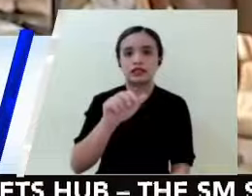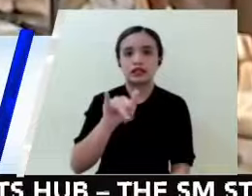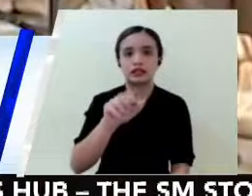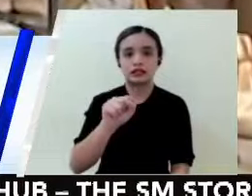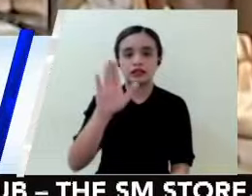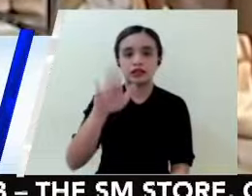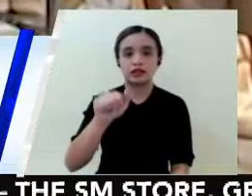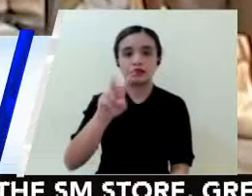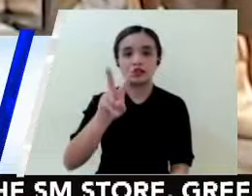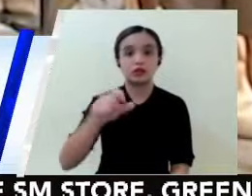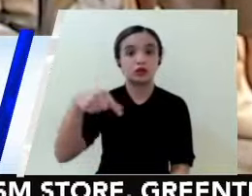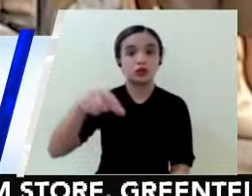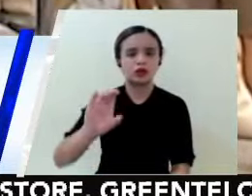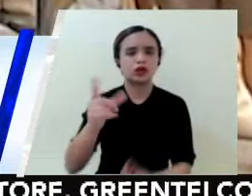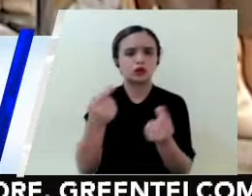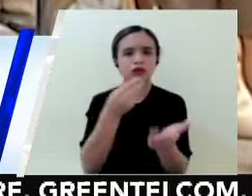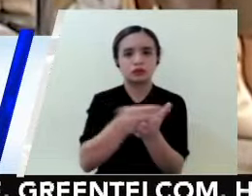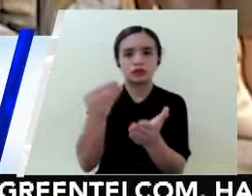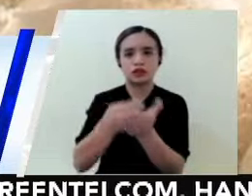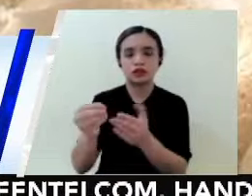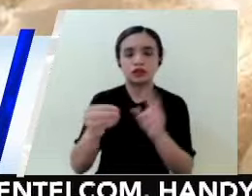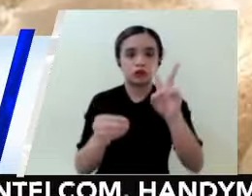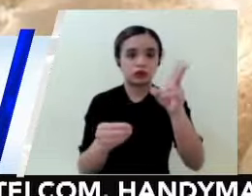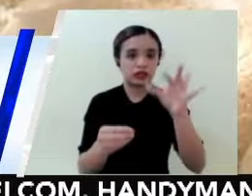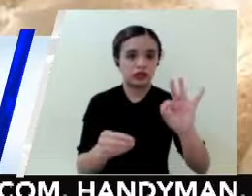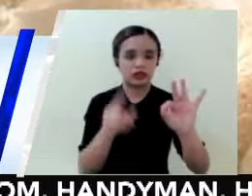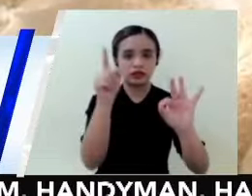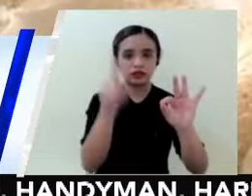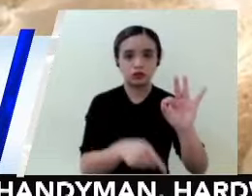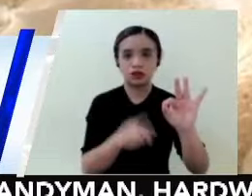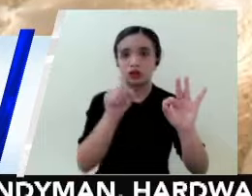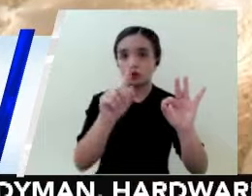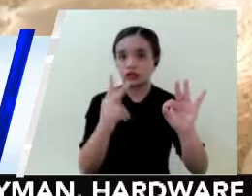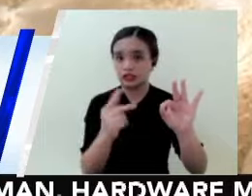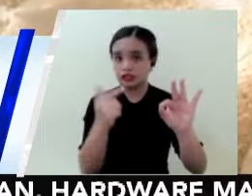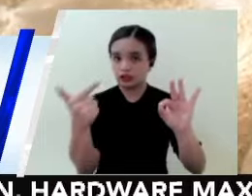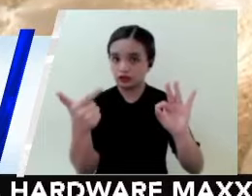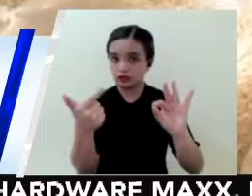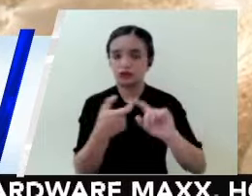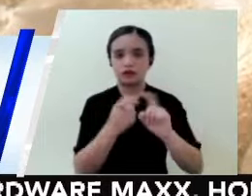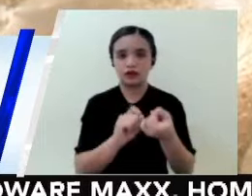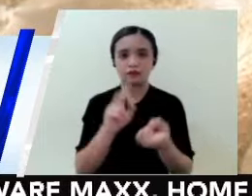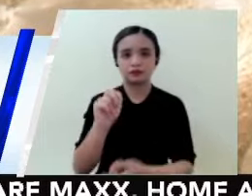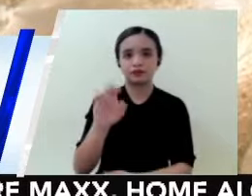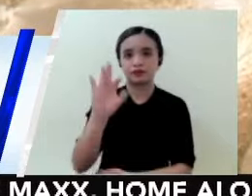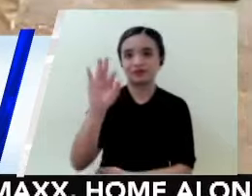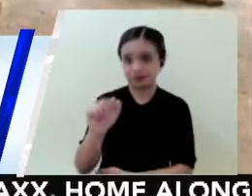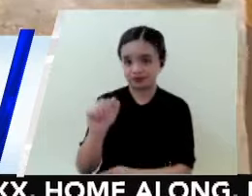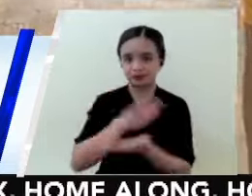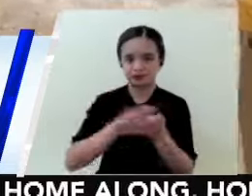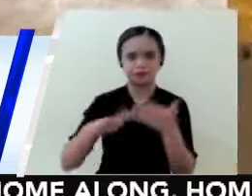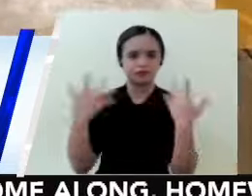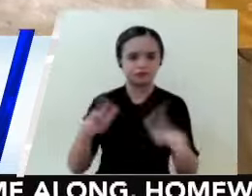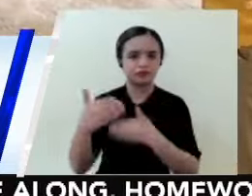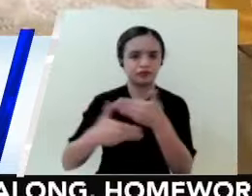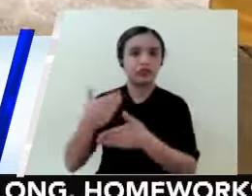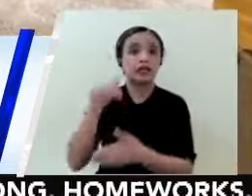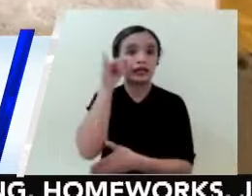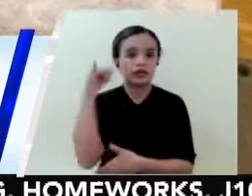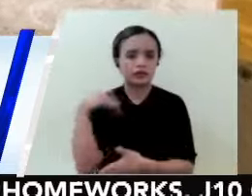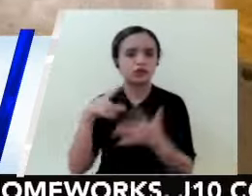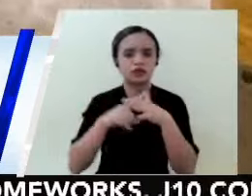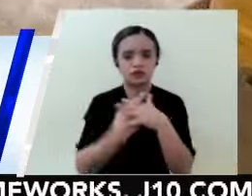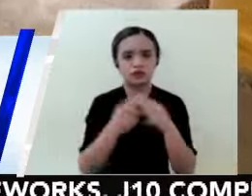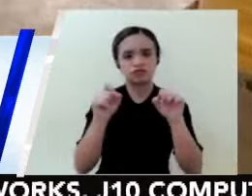ng 29 pesos per kilong well-milled rice mula sa National Food Authority. Sinimula nitong ibenta kahapon para sa mga miyembro ng